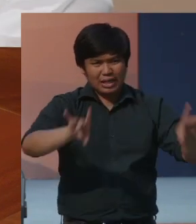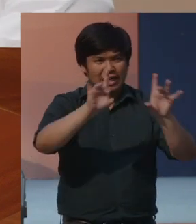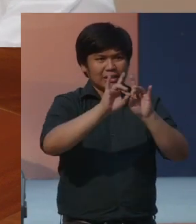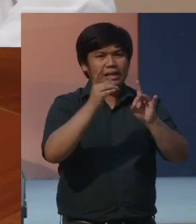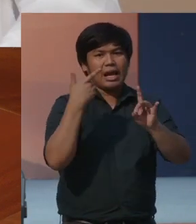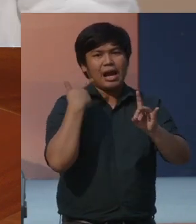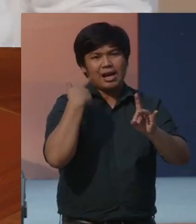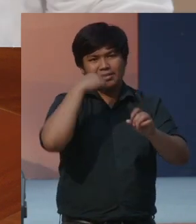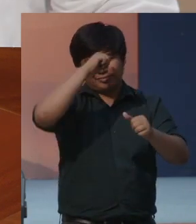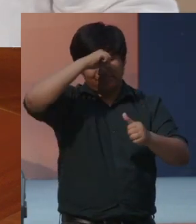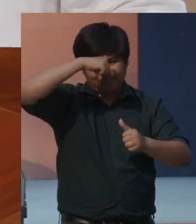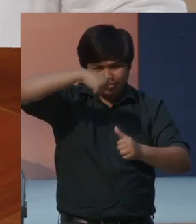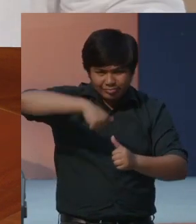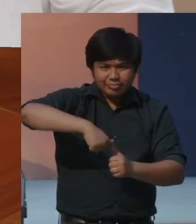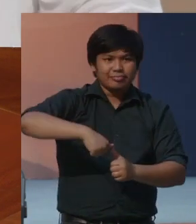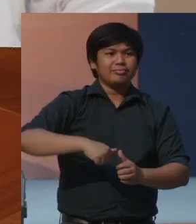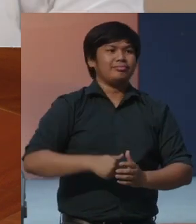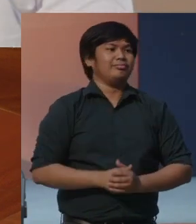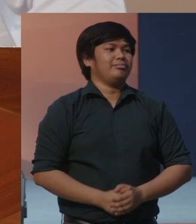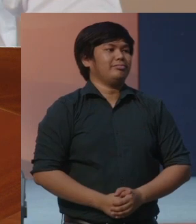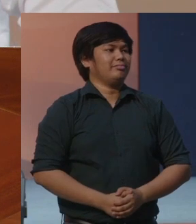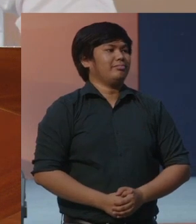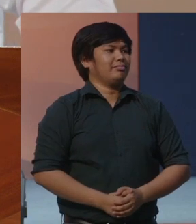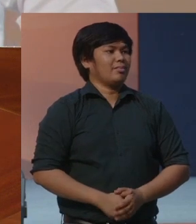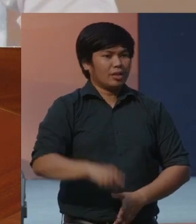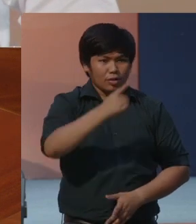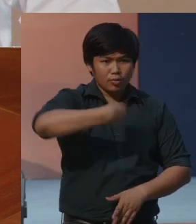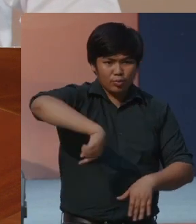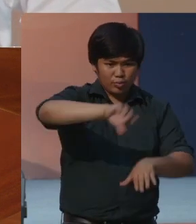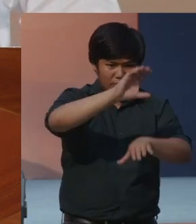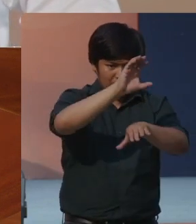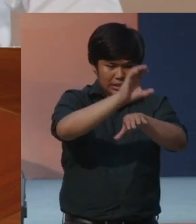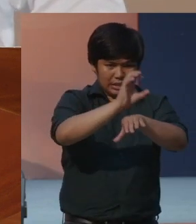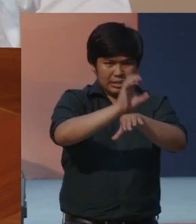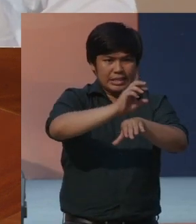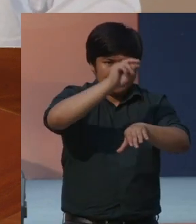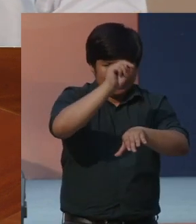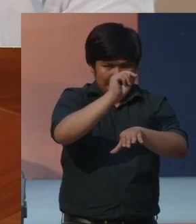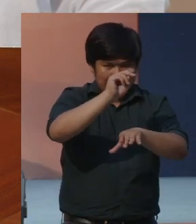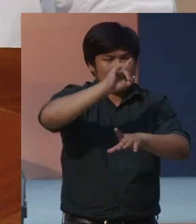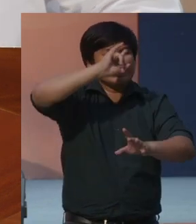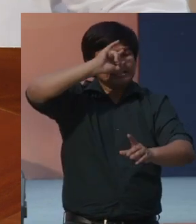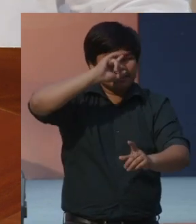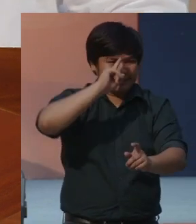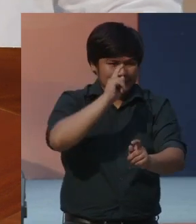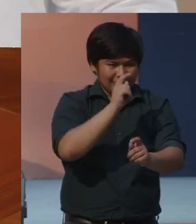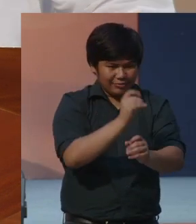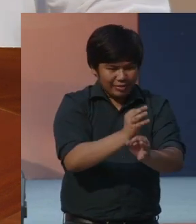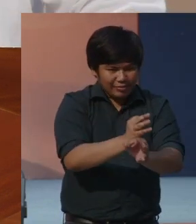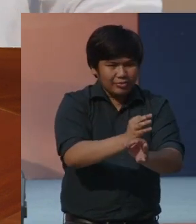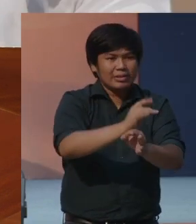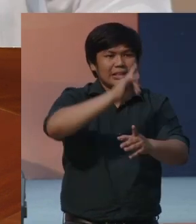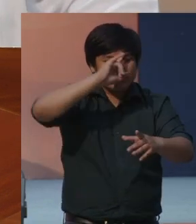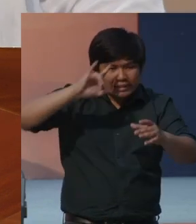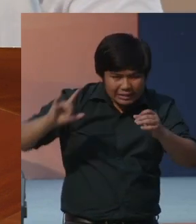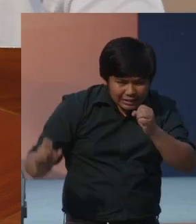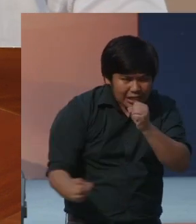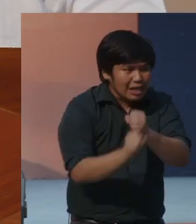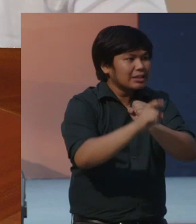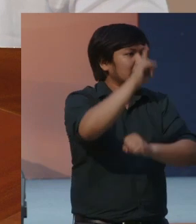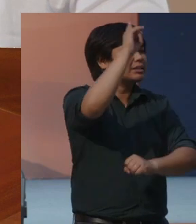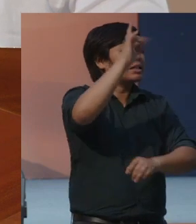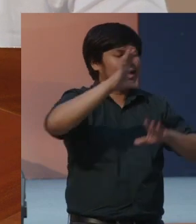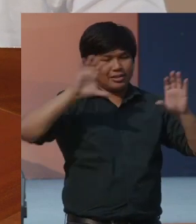kapatid, bilang isang pamilya ng pananampalataya, magtiwala tayo sa Panginoon habang ginagawa natin ang kanyang mga